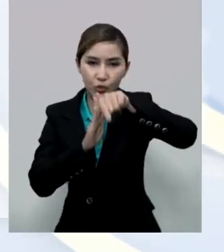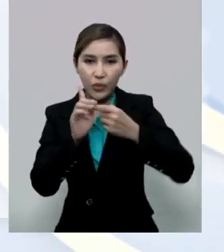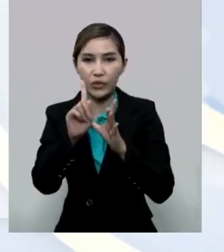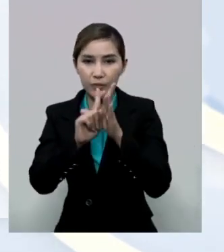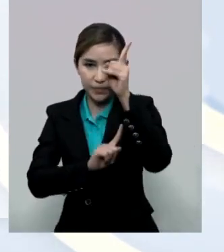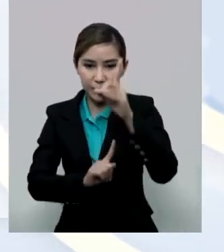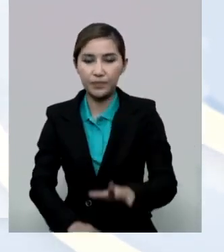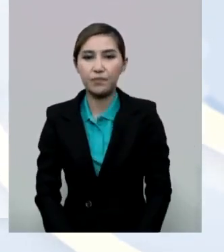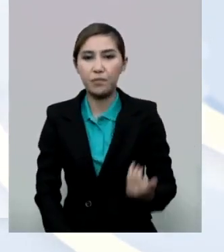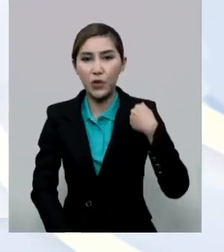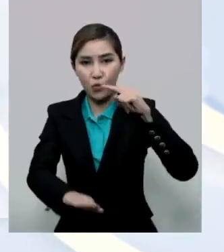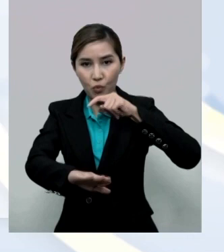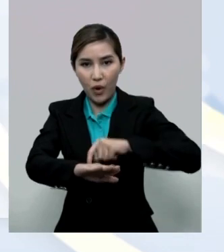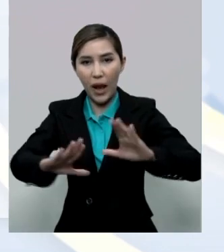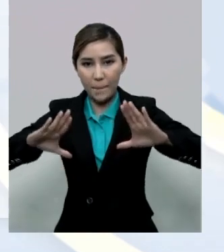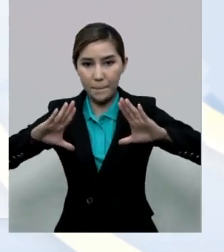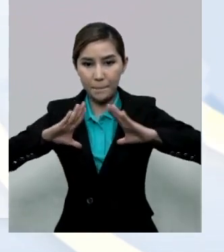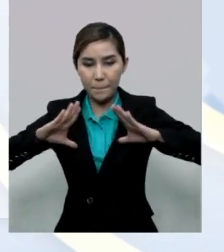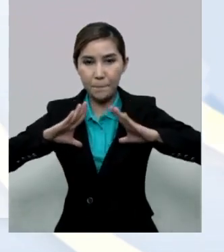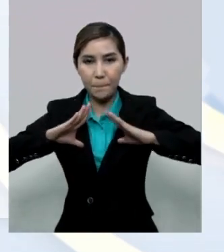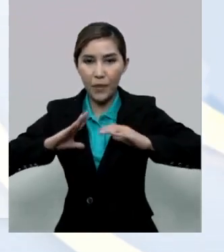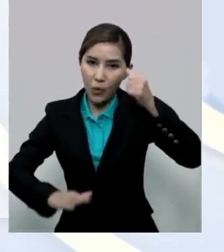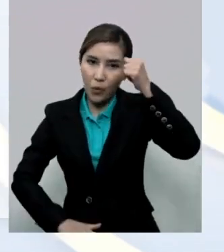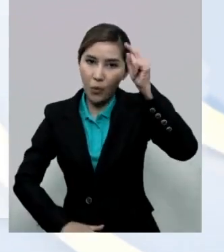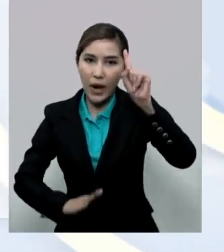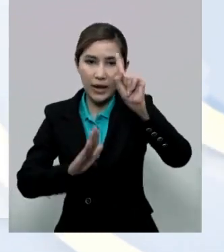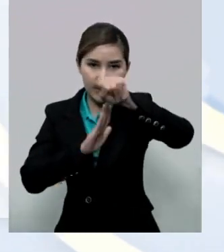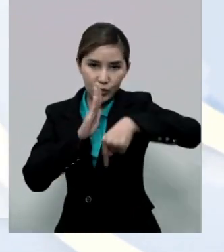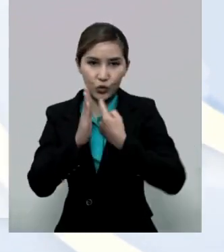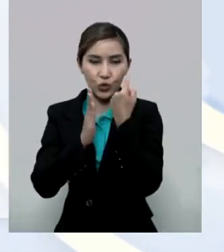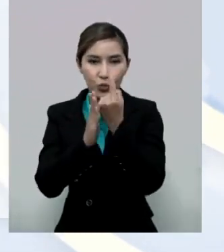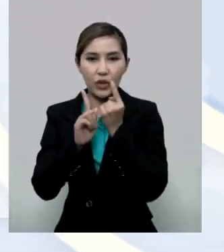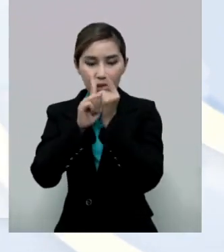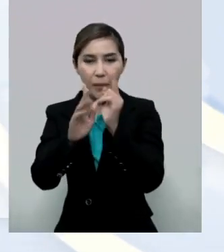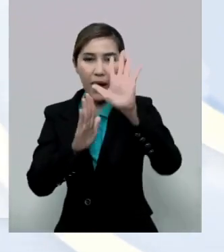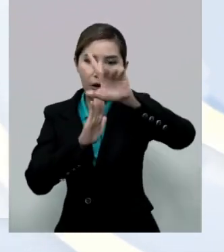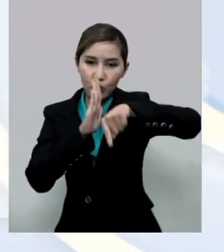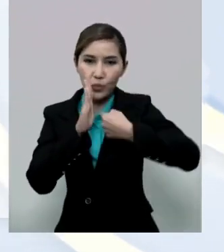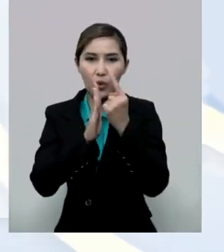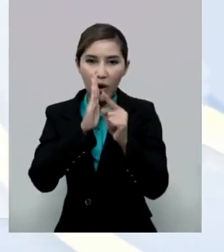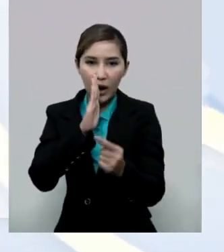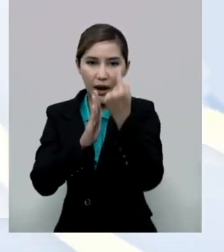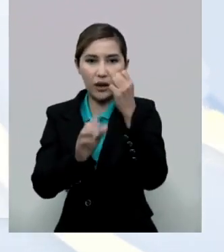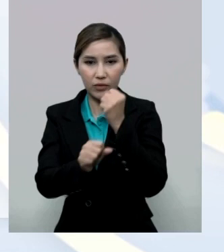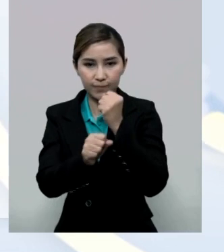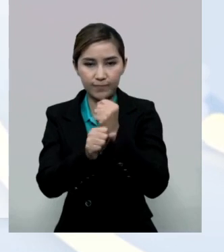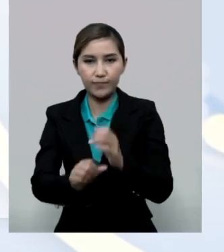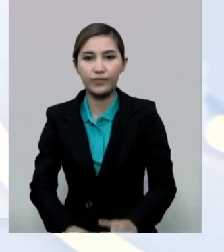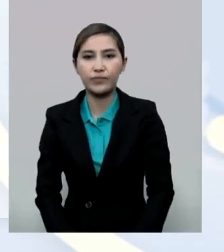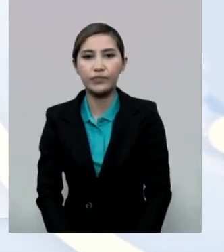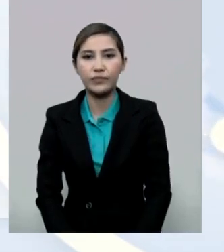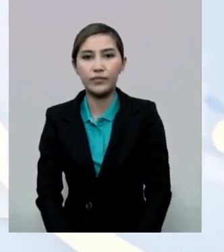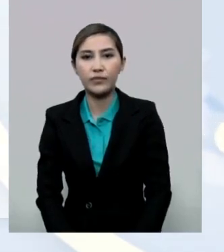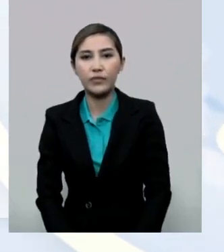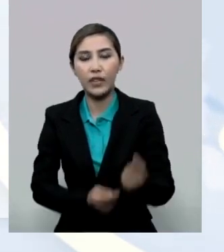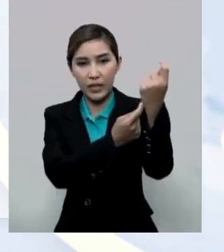น48ชั่วโมงต่อสัปดาห์และมีเวลาพักติดต่อกันไม่น้อยกว่าวันละ1ชั่วโมงภายใน5ชั่วโมงแรกของการทำงาน